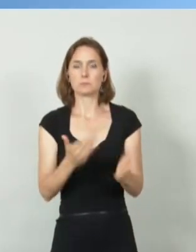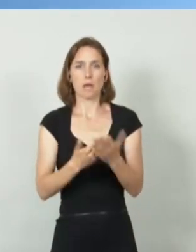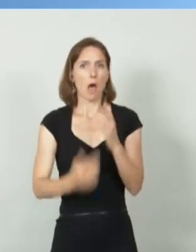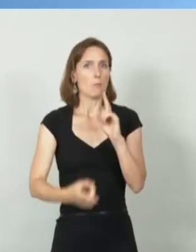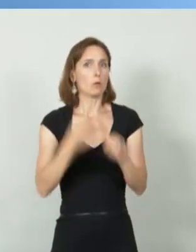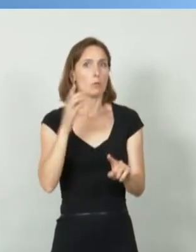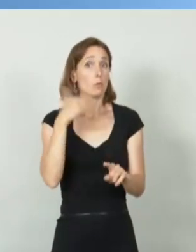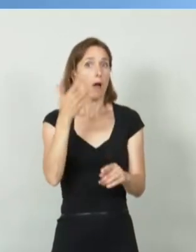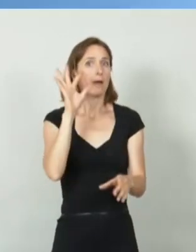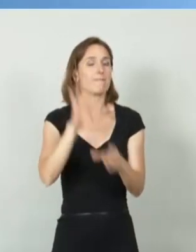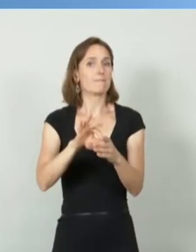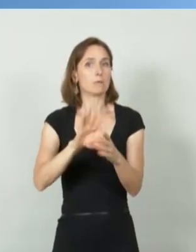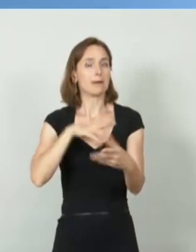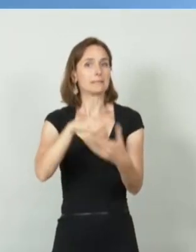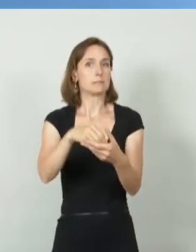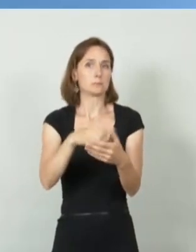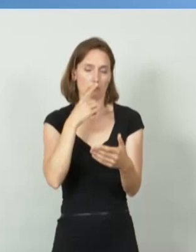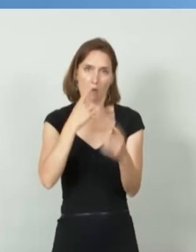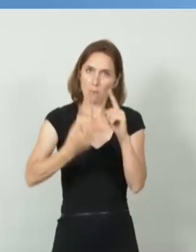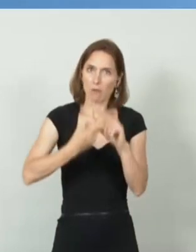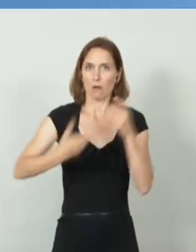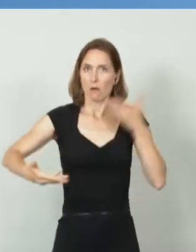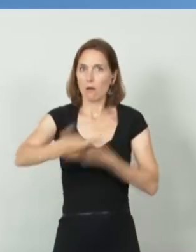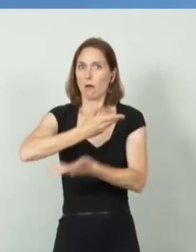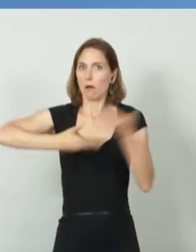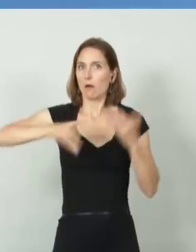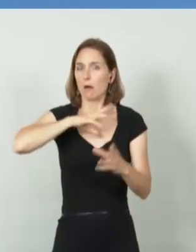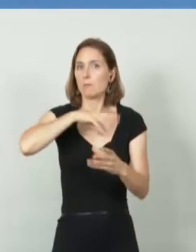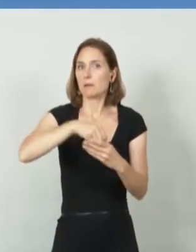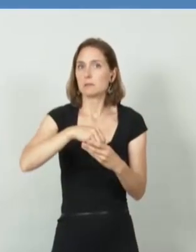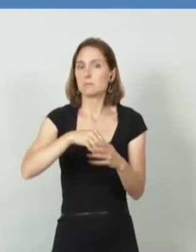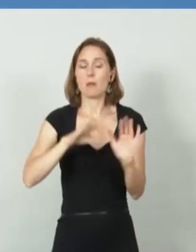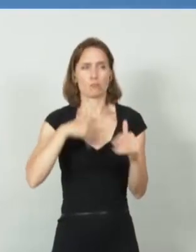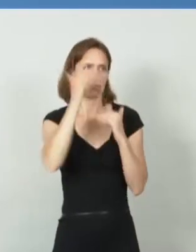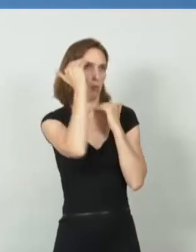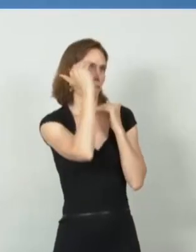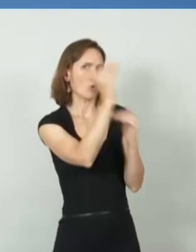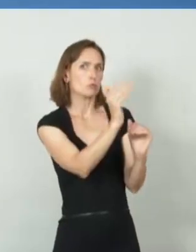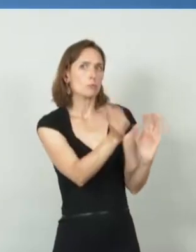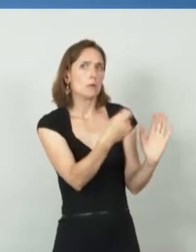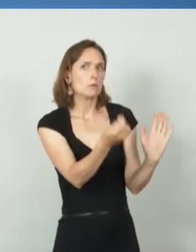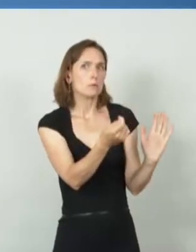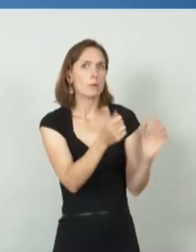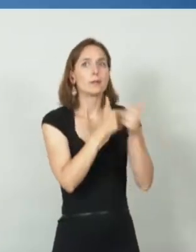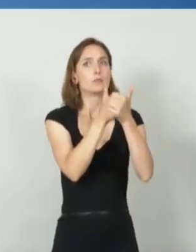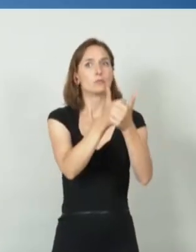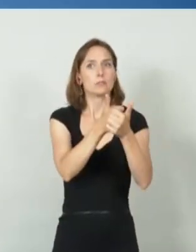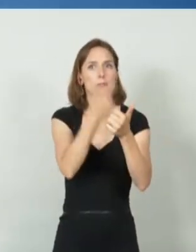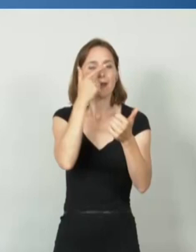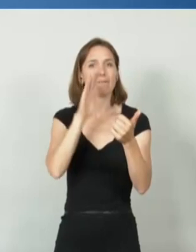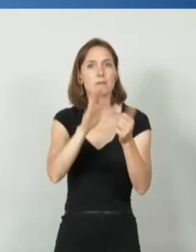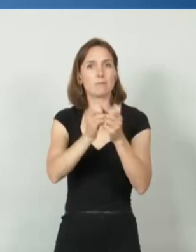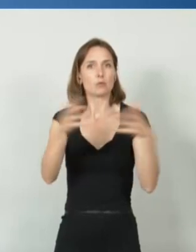ils vont prendre par au vote qui puissent écouter les échanges et les présentations même si j'ai confiance en eux et qui vont bien sûr suivre la vie de votre majorité